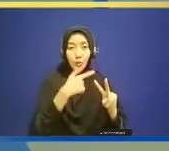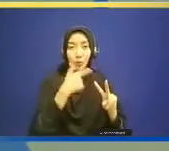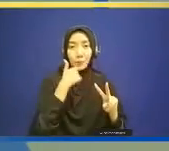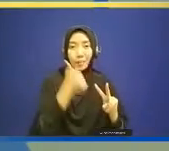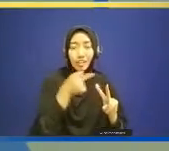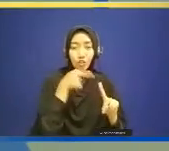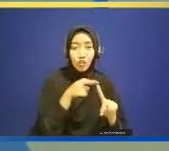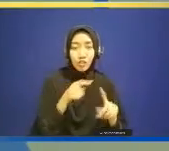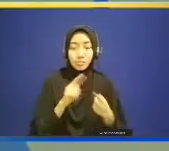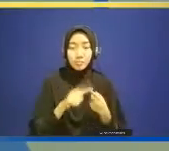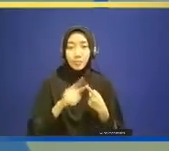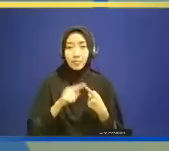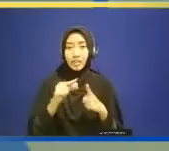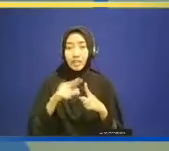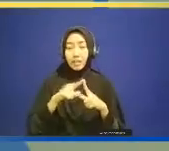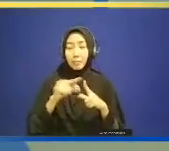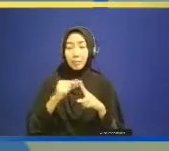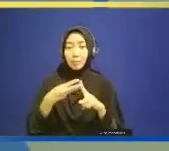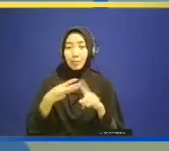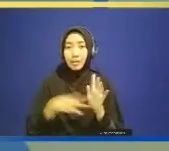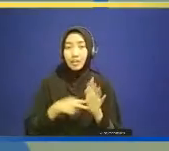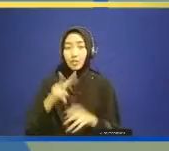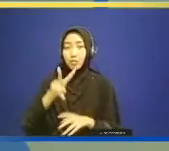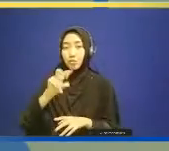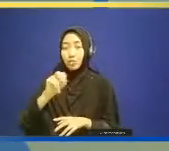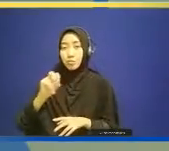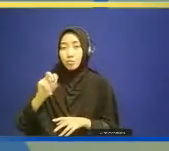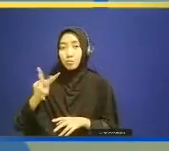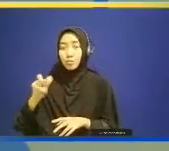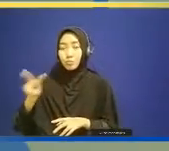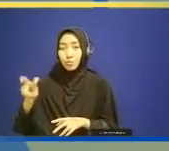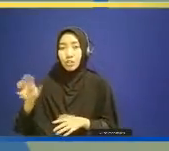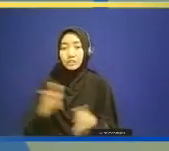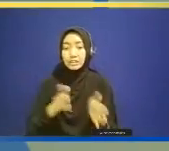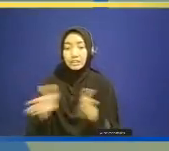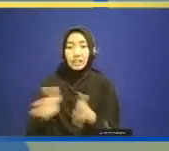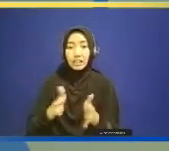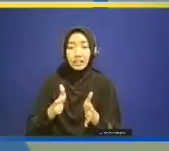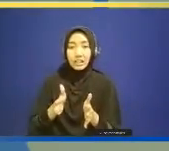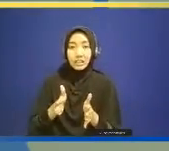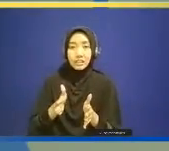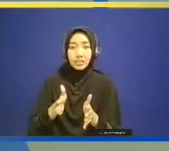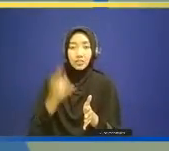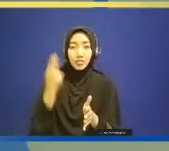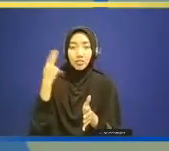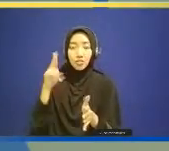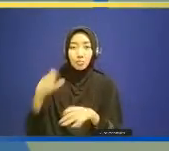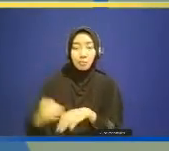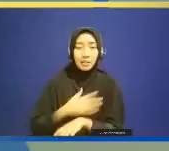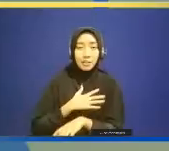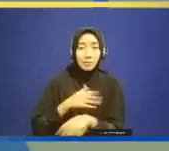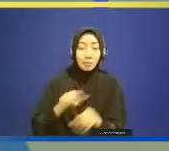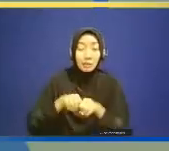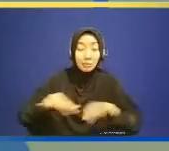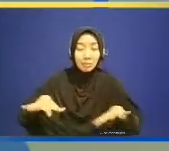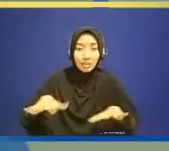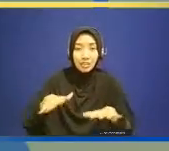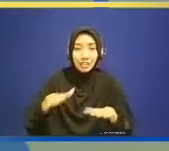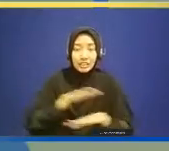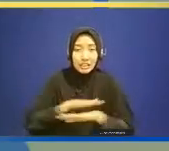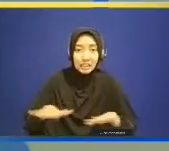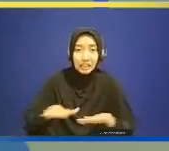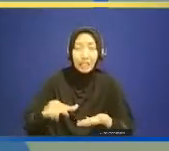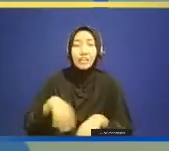pertama APBN 2022 tetap diarahkan untuk menuntaskan penanganan pandemi sekaligus